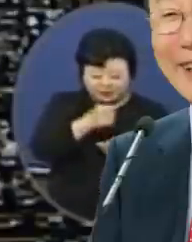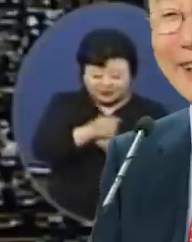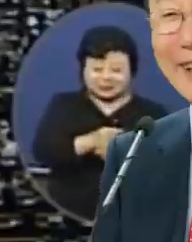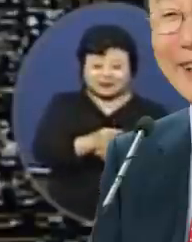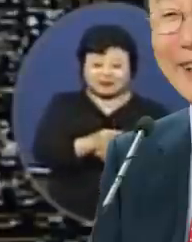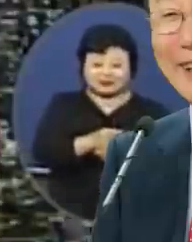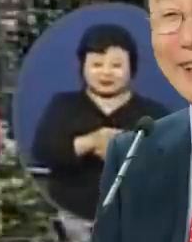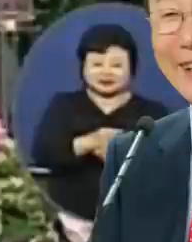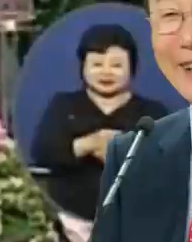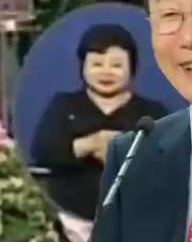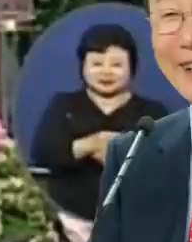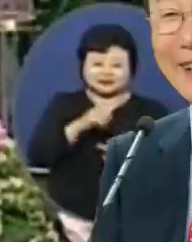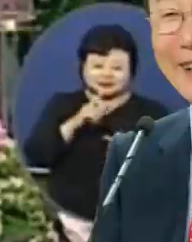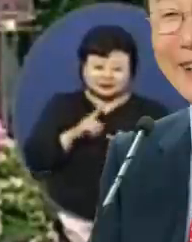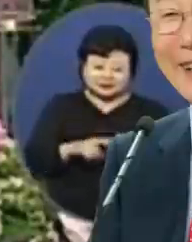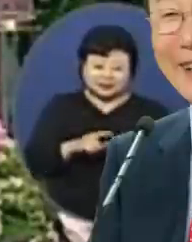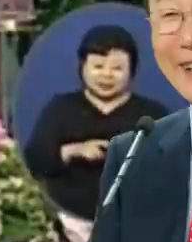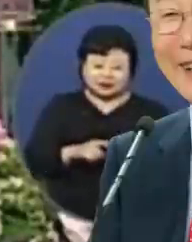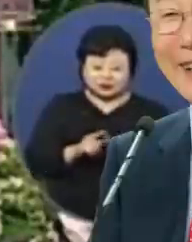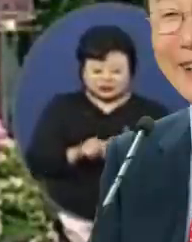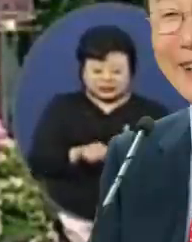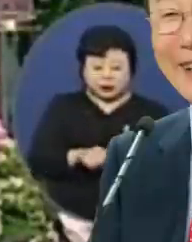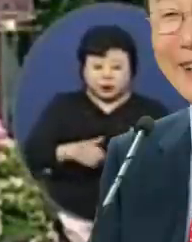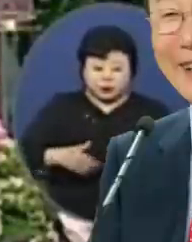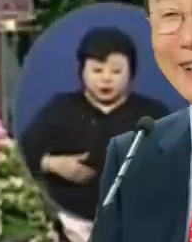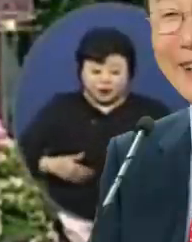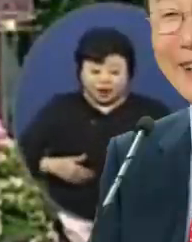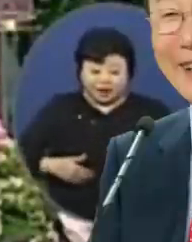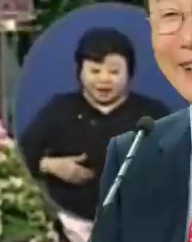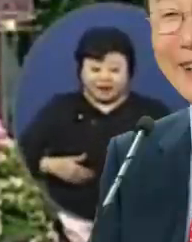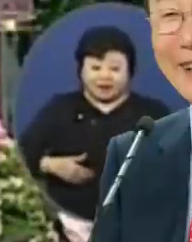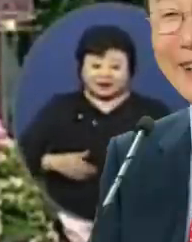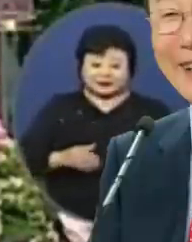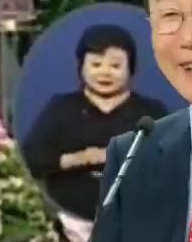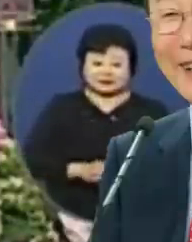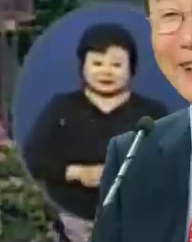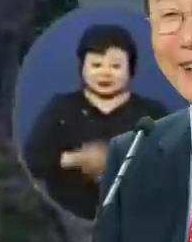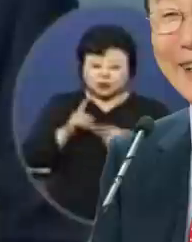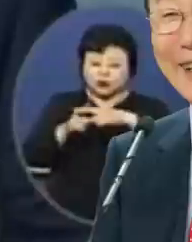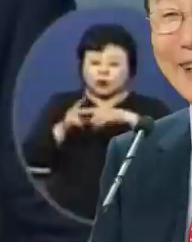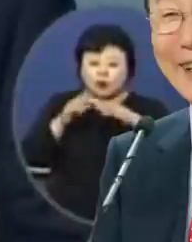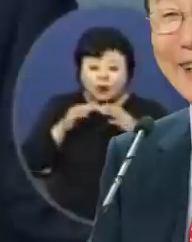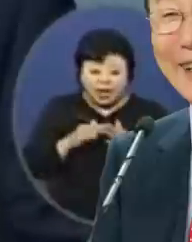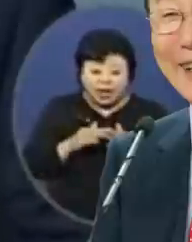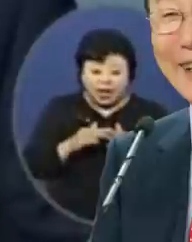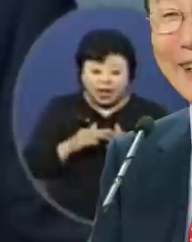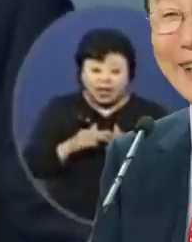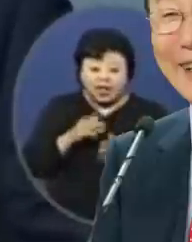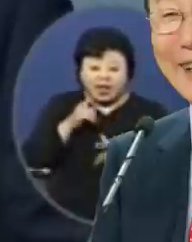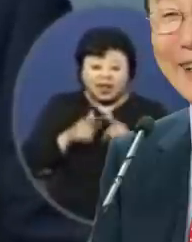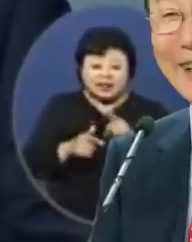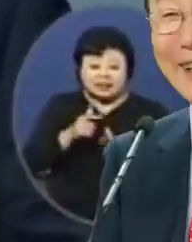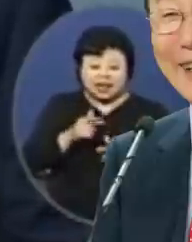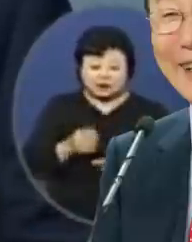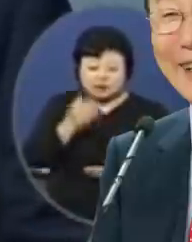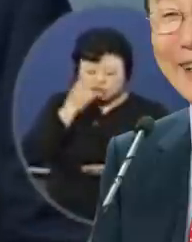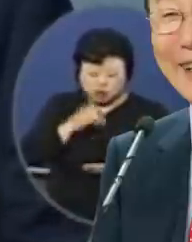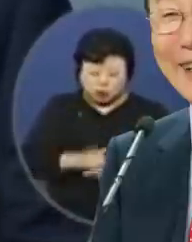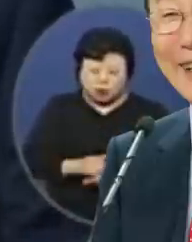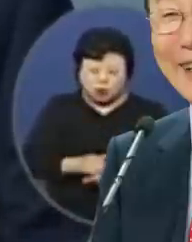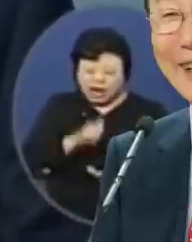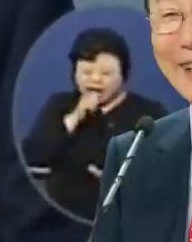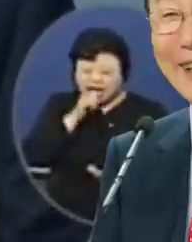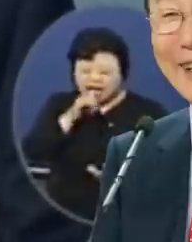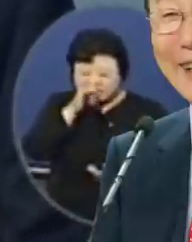것은 원료가 있어야 되지 않습니까? 교회도 나무나 세멘트나 철근이나 이 나무가